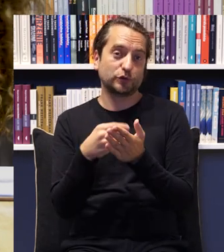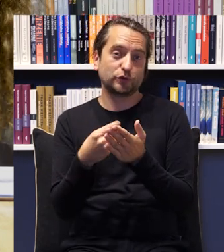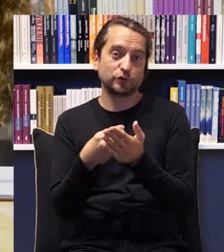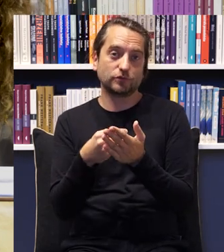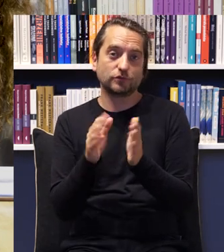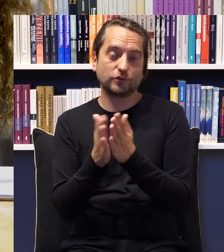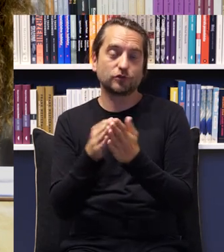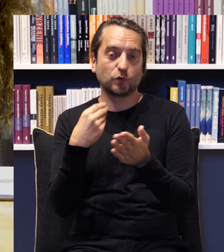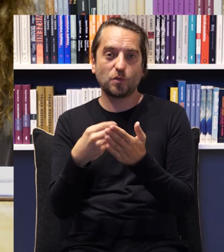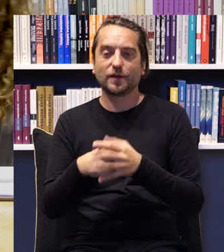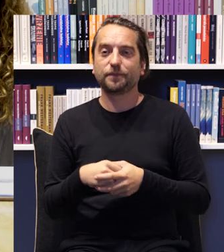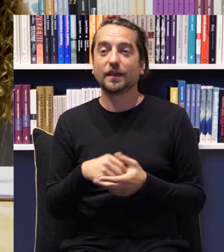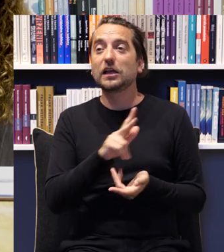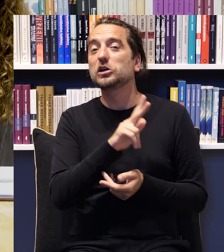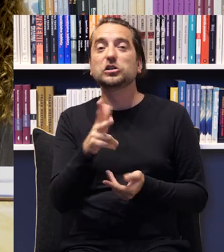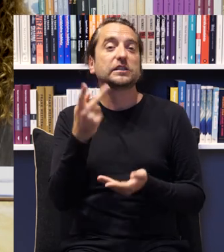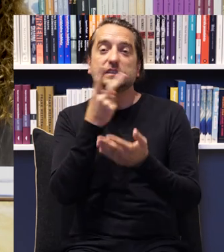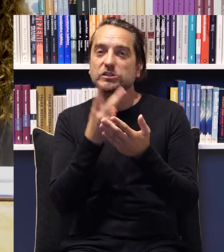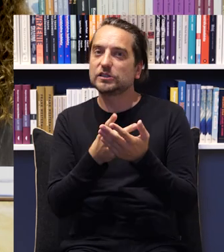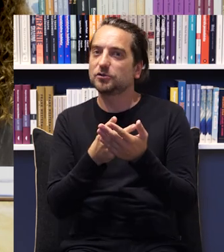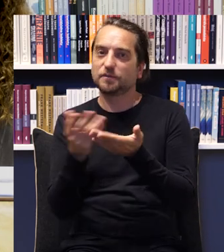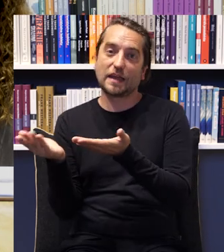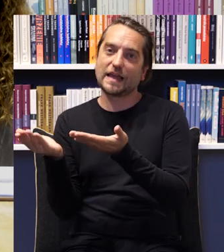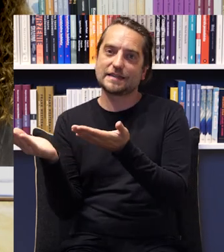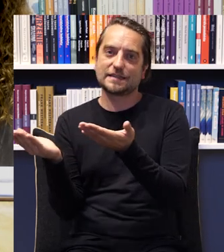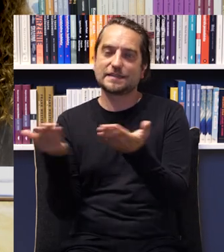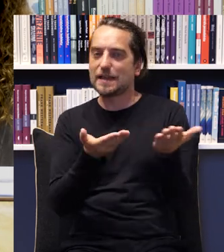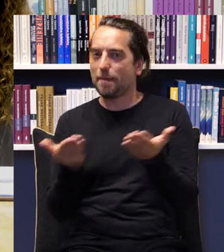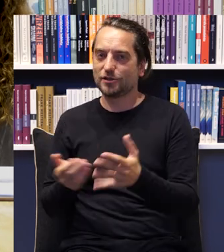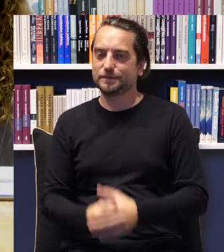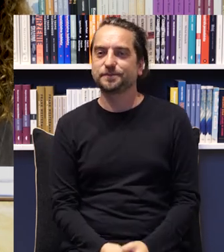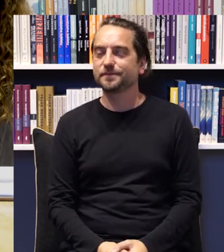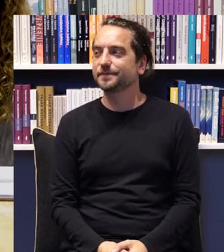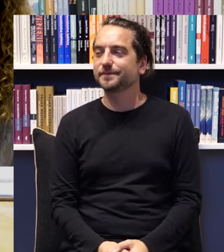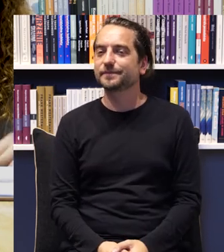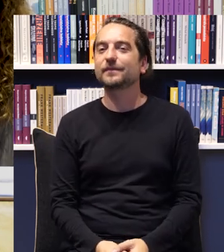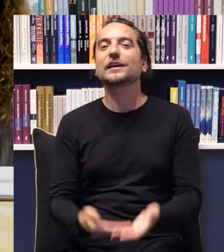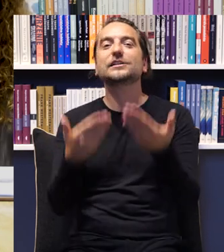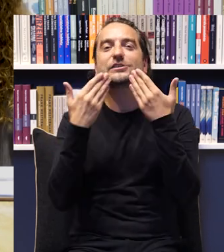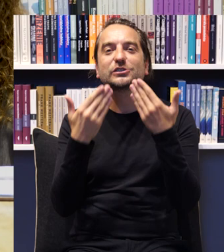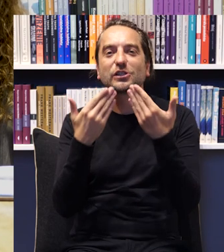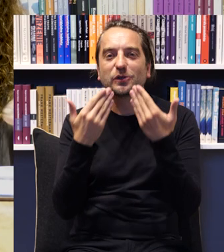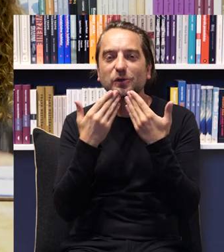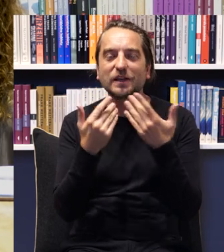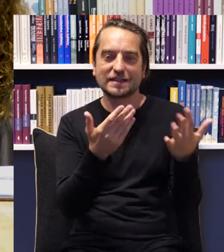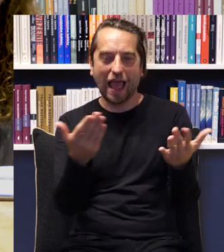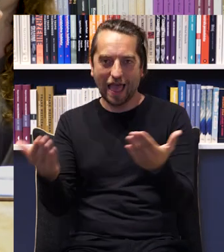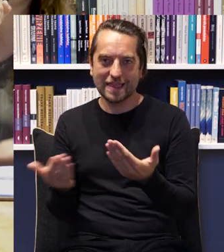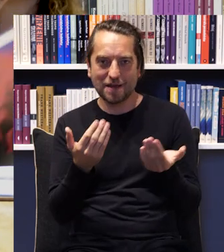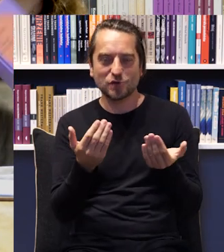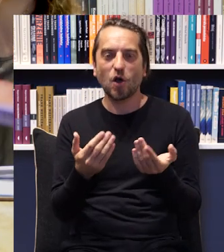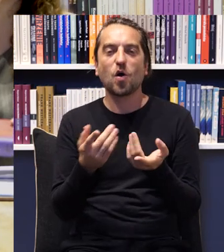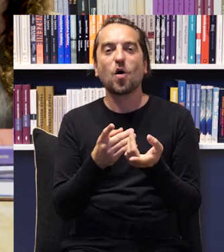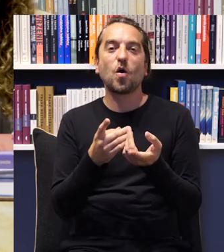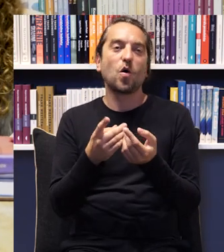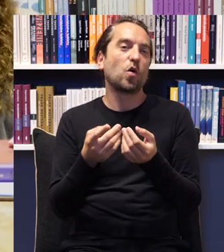nie mieli okazji przeczytać, to po książkę Żarów Małgosi sięgnąć. Bardzo dziękuję. Zachęcamy oczywiście do wzięcia